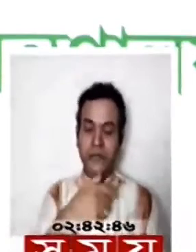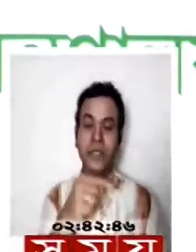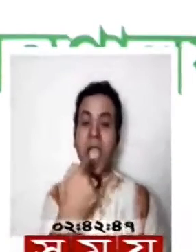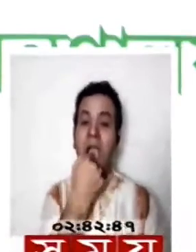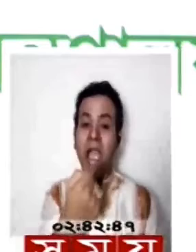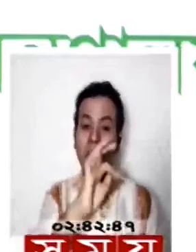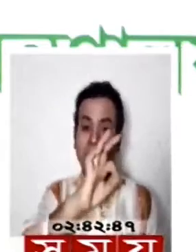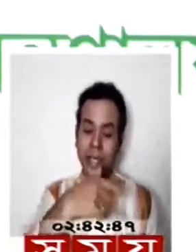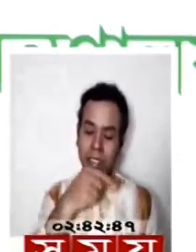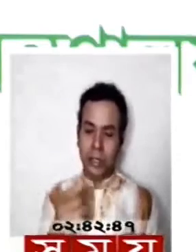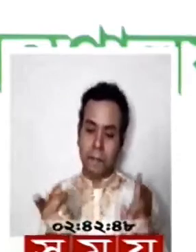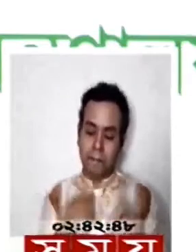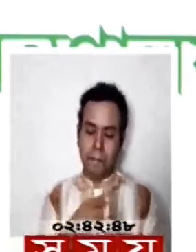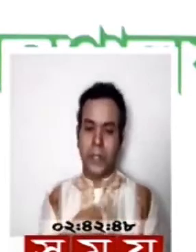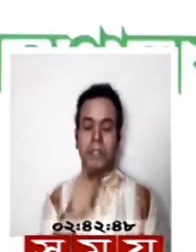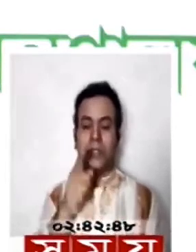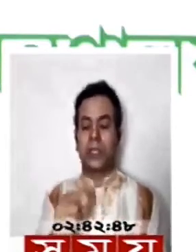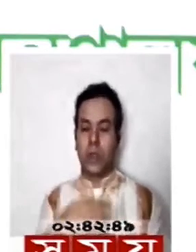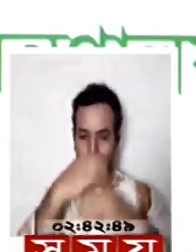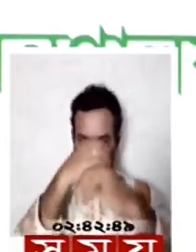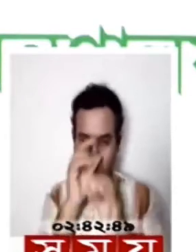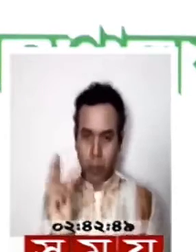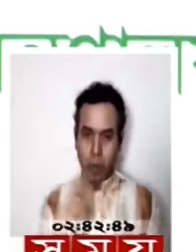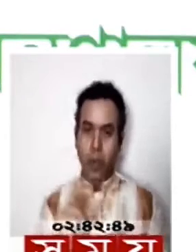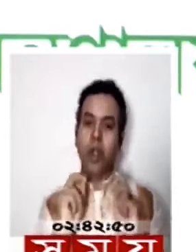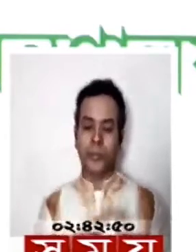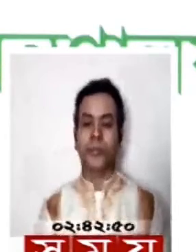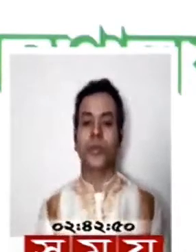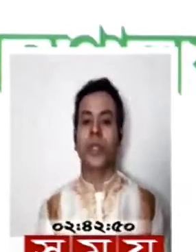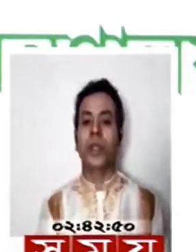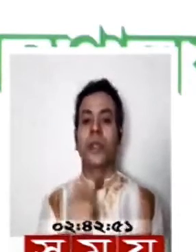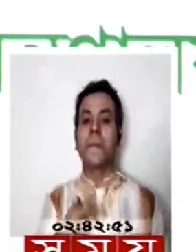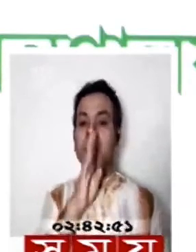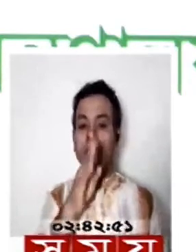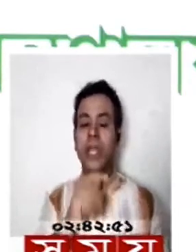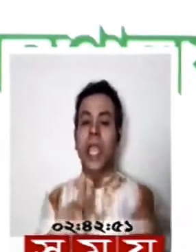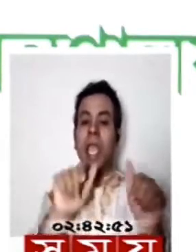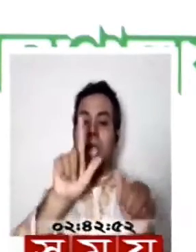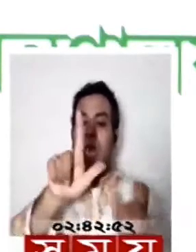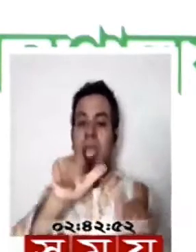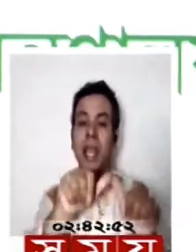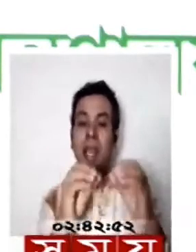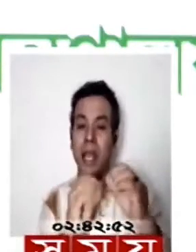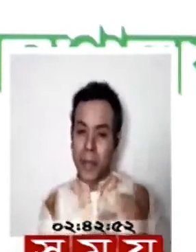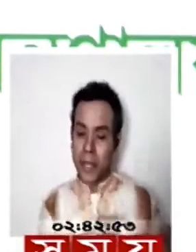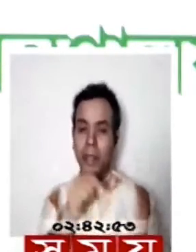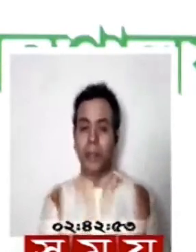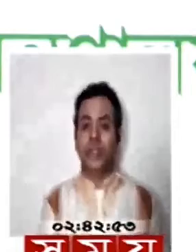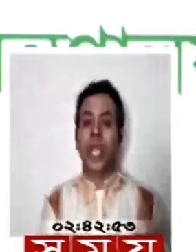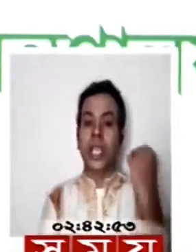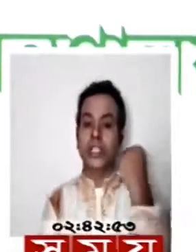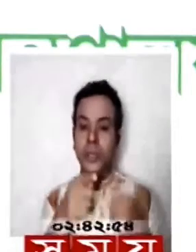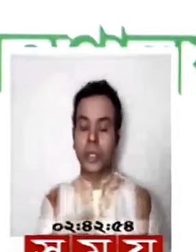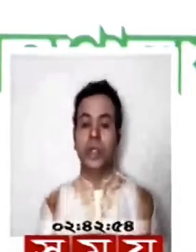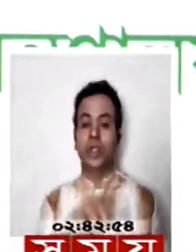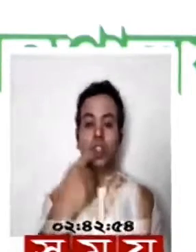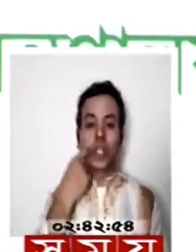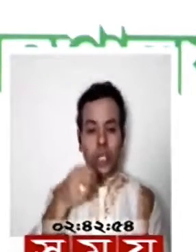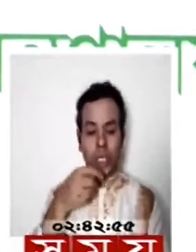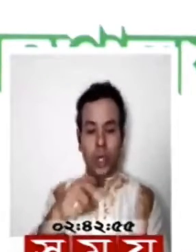ক্লায়েন্ট বা নিজেদের রুগী বা নিজেদের ব্যক্তিকে তারা বেসরকারি যে নিয়ম আছে সেই নিয়ম অনুযায়ী তারা পরীক্ষা